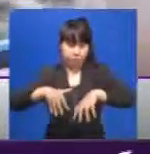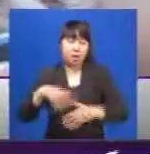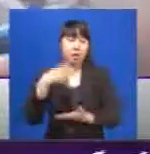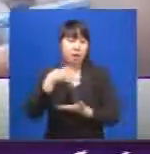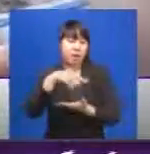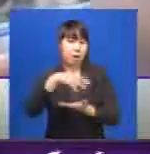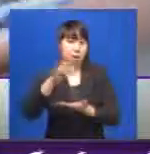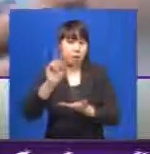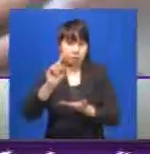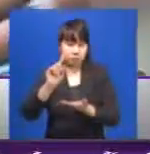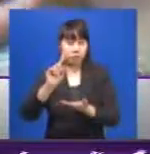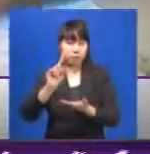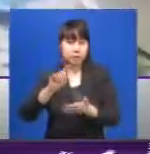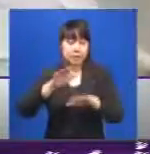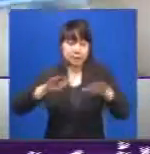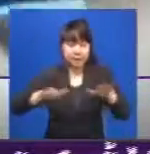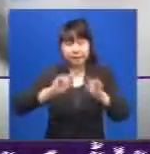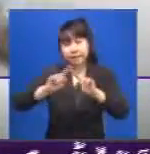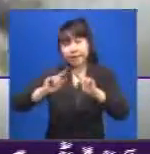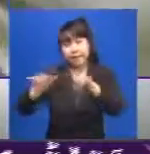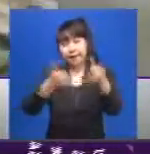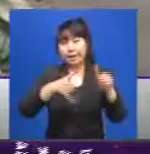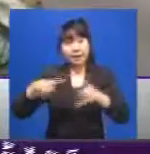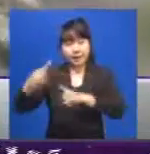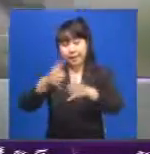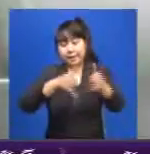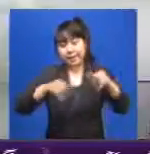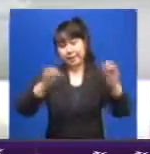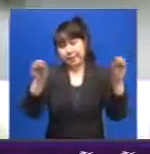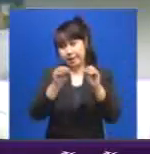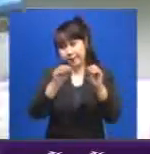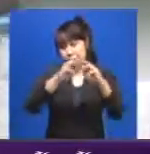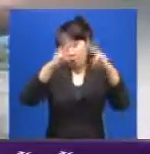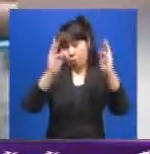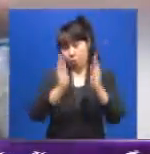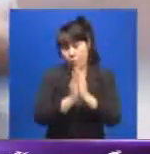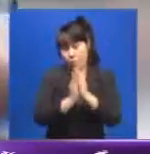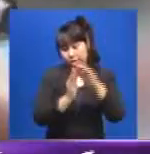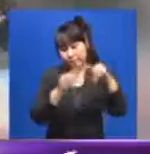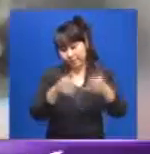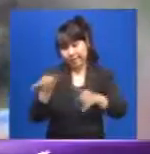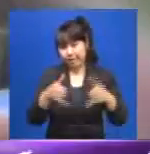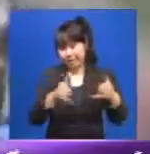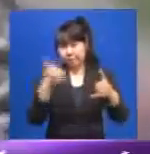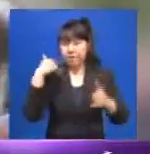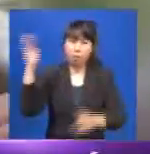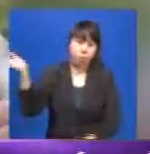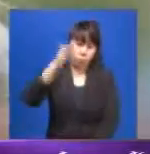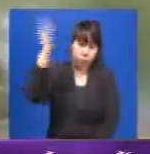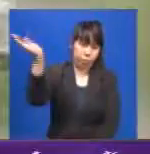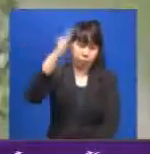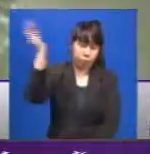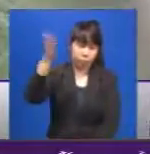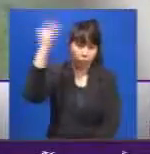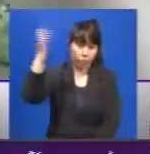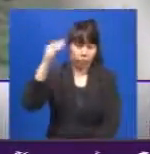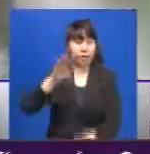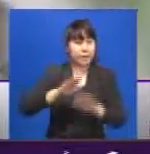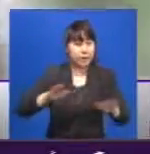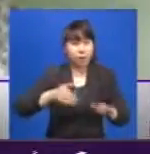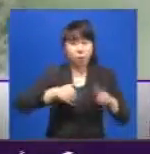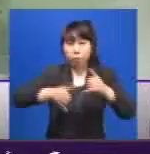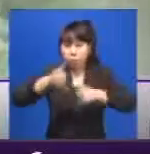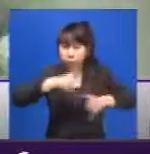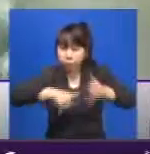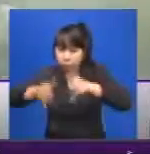ข้อมูลว่าขณะที่เด็กหลายคนกำลังวิ่งเล่นกันอยู่ใกล้บริเวณวัดนั้นได้เกิดพายุพัดกระหน่ำค่ะเด็กๆจึงพากันวิ่ง